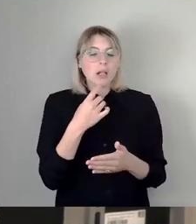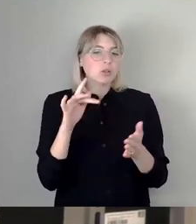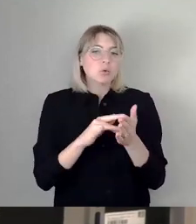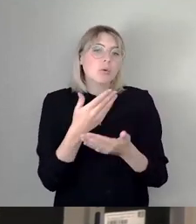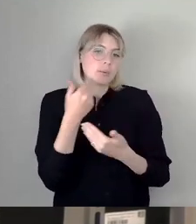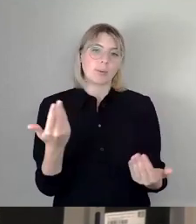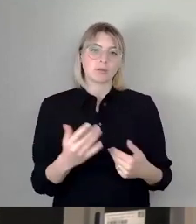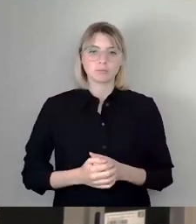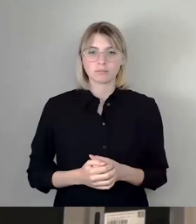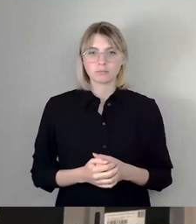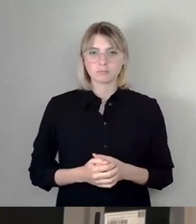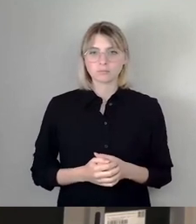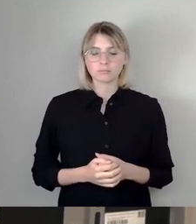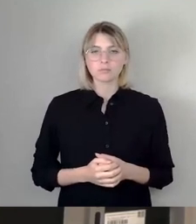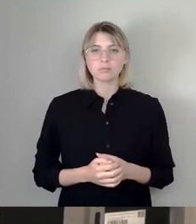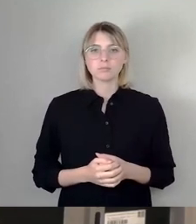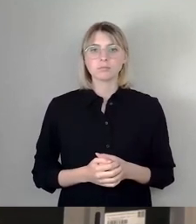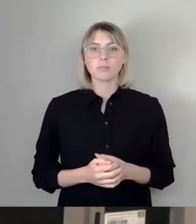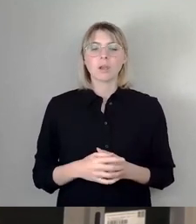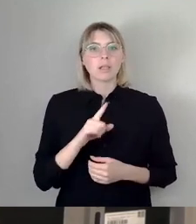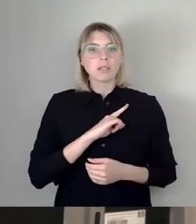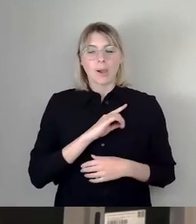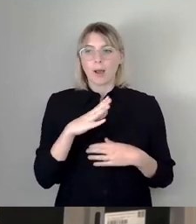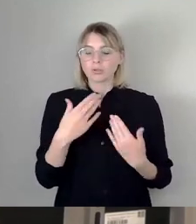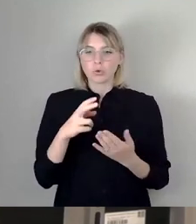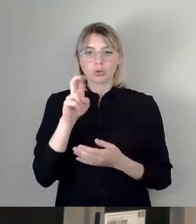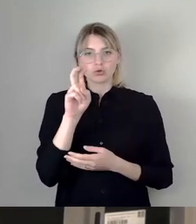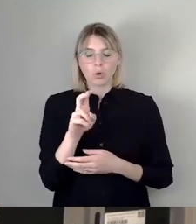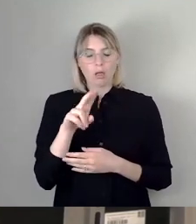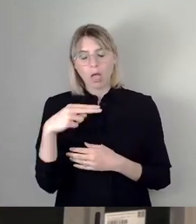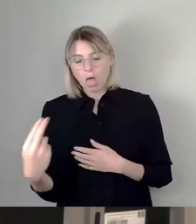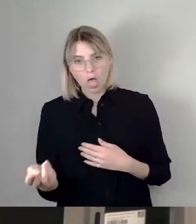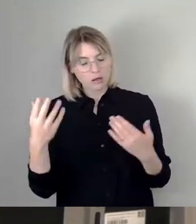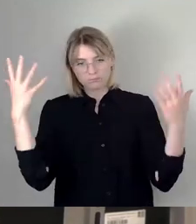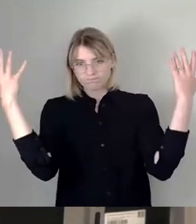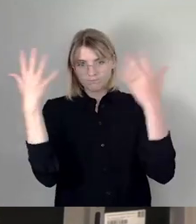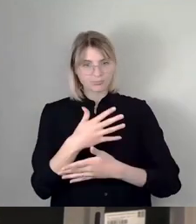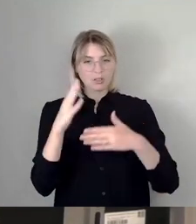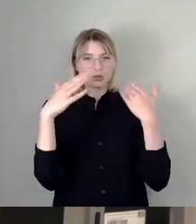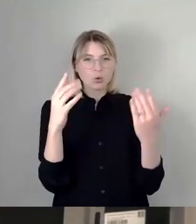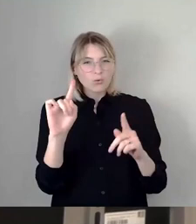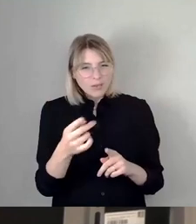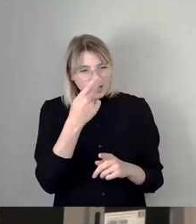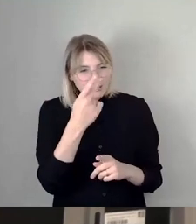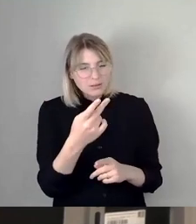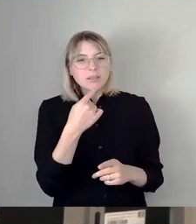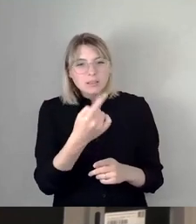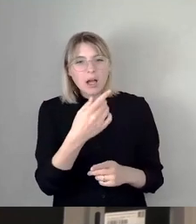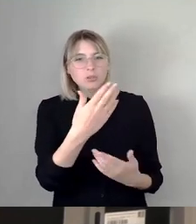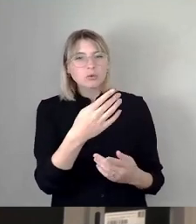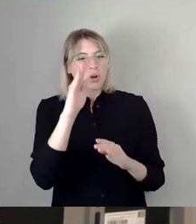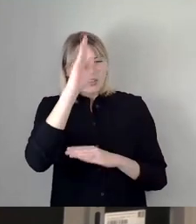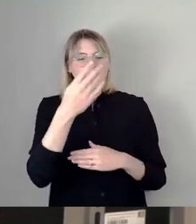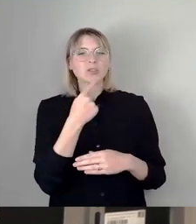jetzt habe ich mich ja wirklich, ich bin ja fast tot vom Stuhl gefallen, als ich wieder diese Grütze gehört habe, die ich auch dir persönlich, die wir x-mal im Bauausschuss erörtert